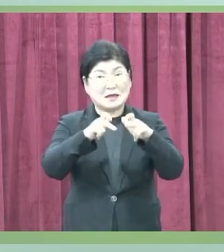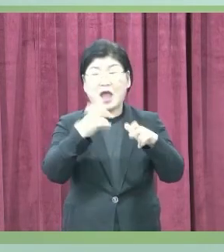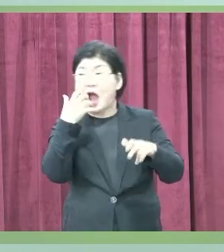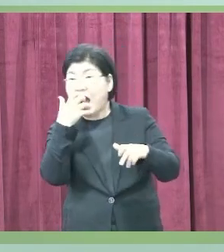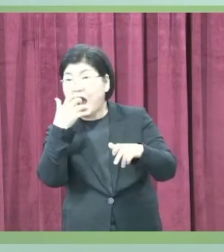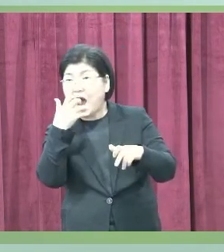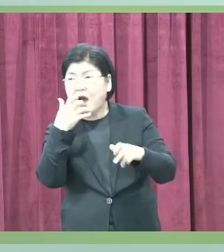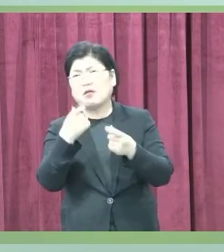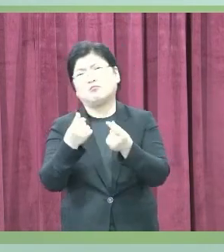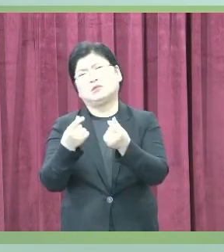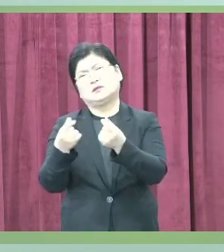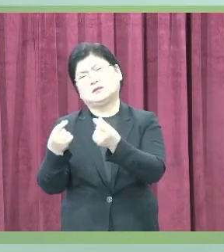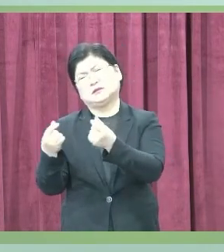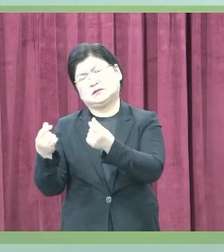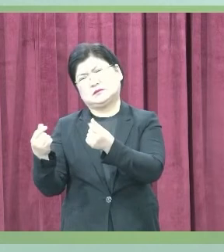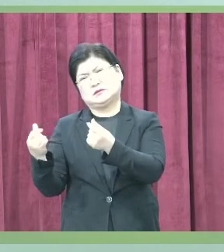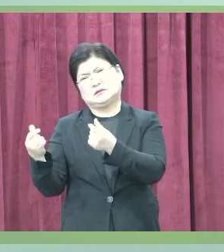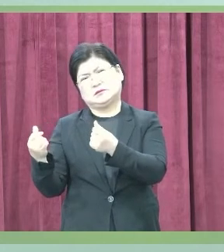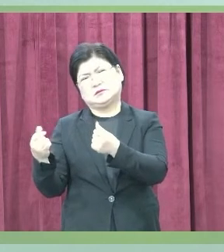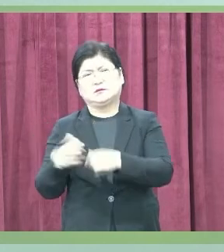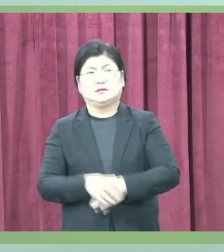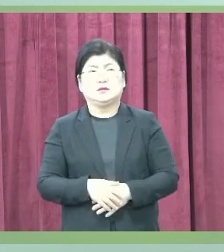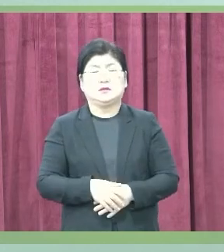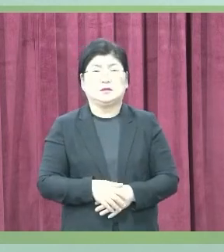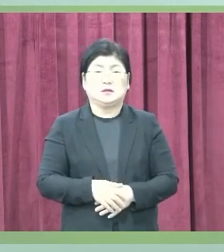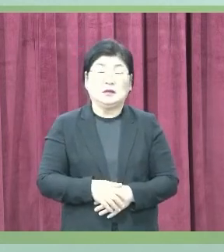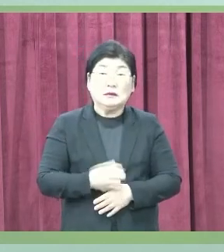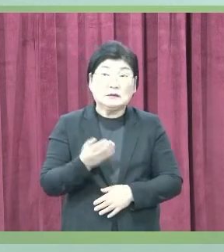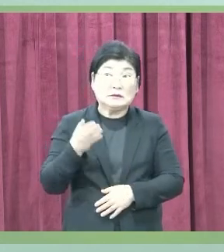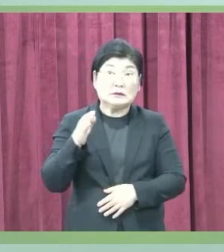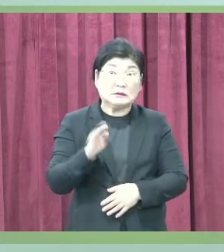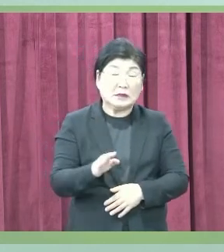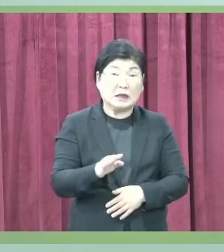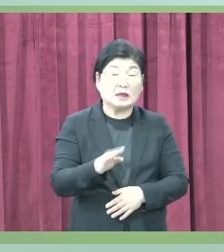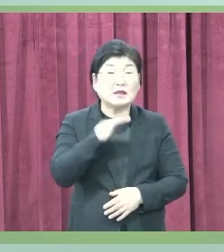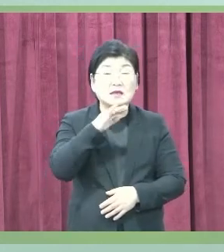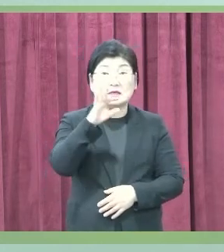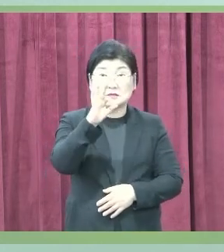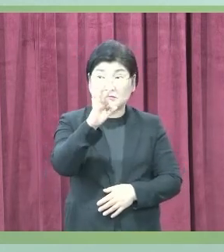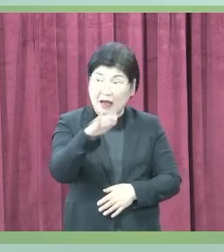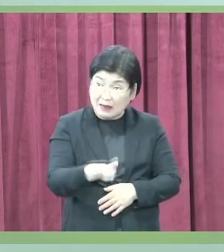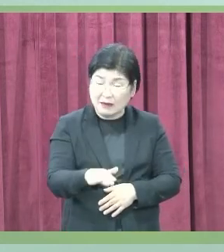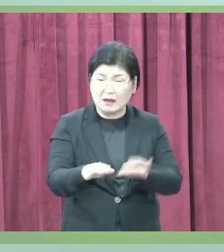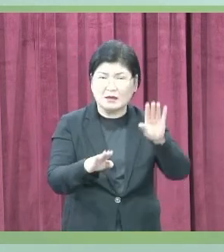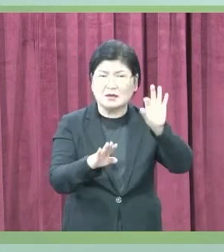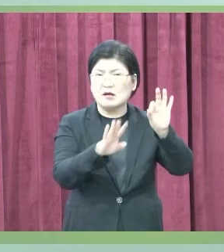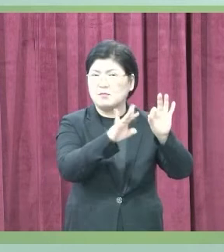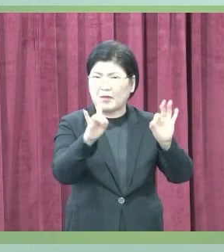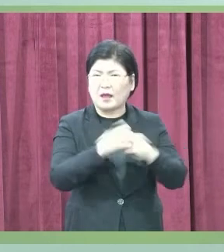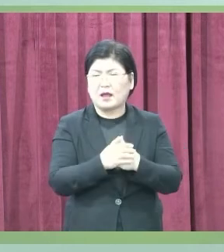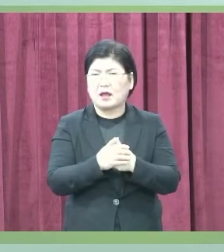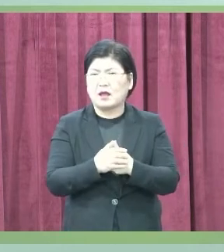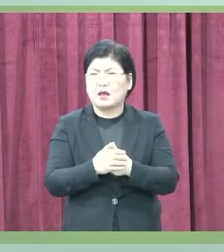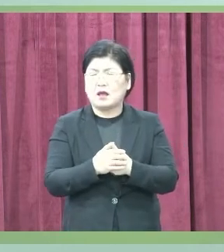비장애인이나 조사망률 차이가 1.22밖에 비슷했어요. 그런데 10세 미만은 10배 차이 났었고 10대에서는